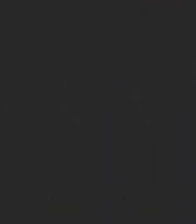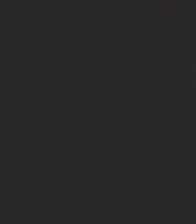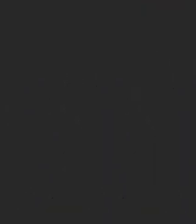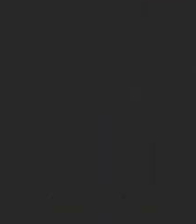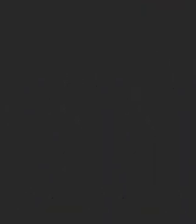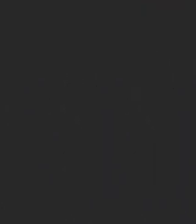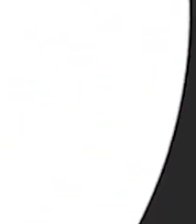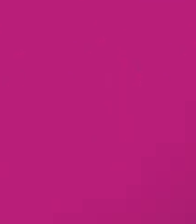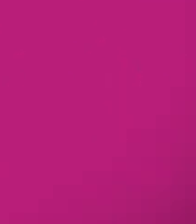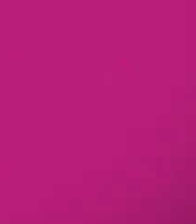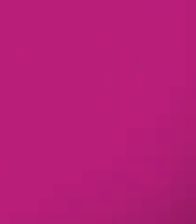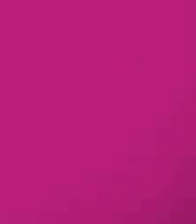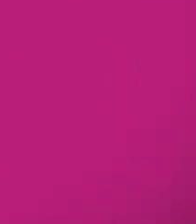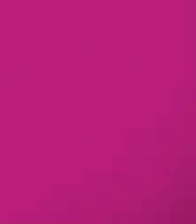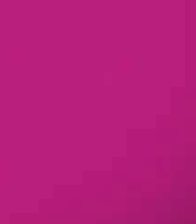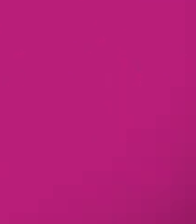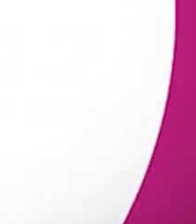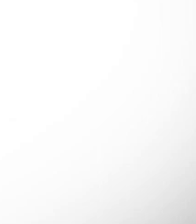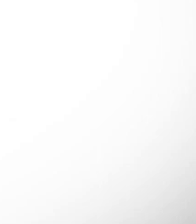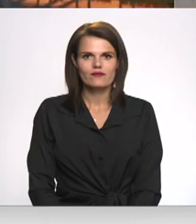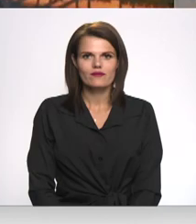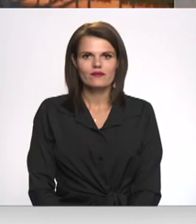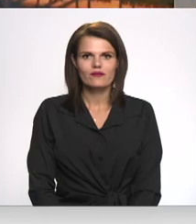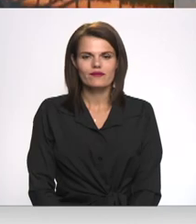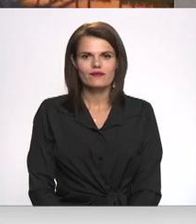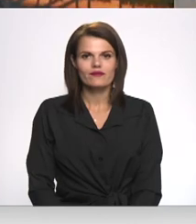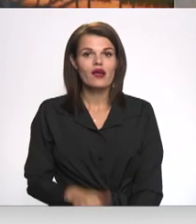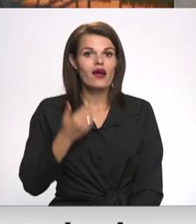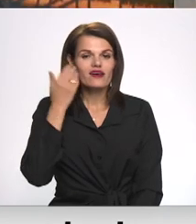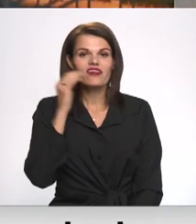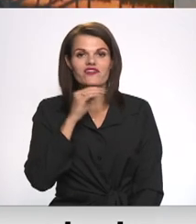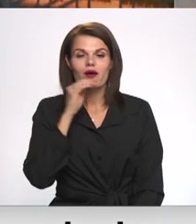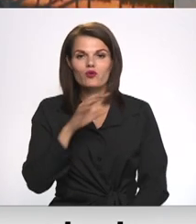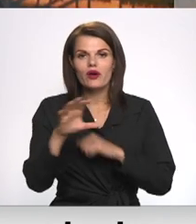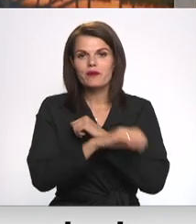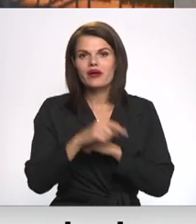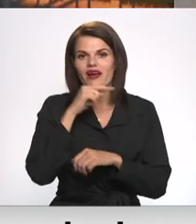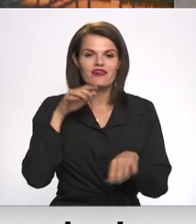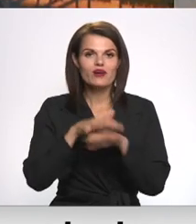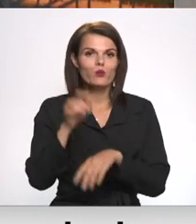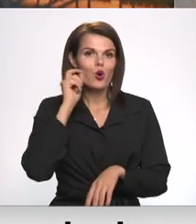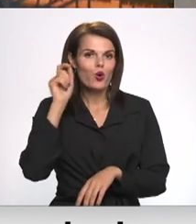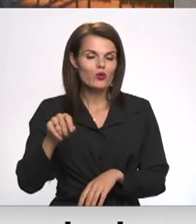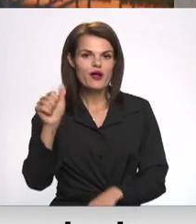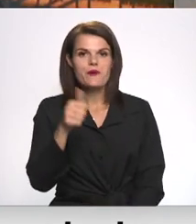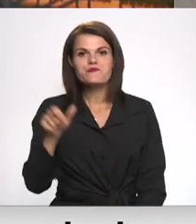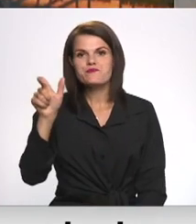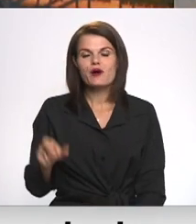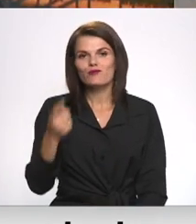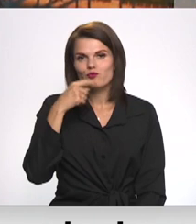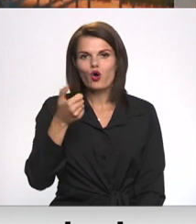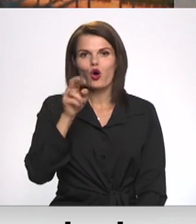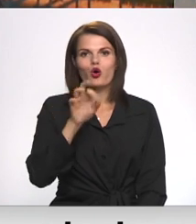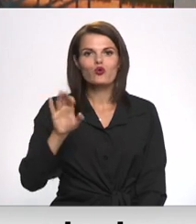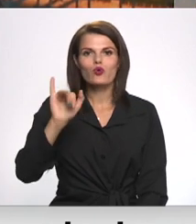Re, viss ēters ir te! Kad februāra beigās Krievija iebruka Ukrainā, māksliniecei no Grobiņas